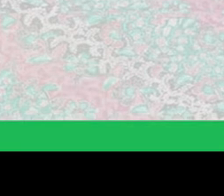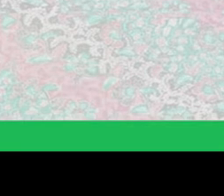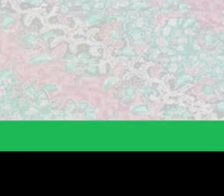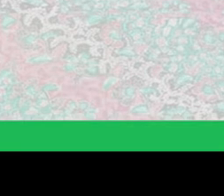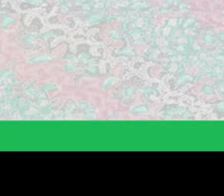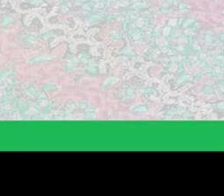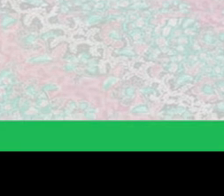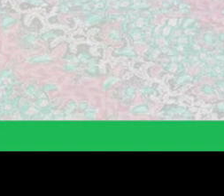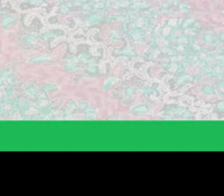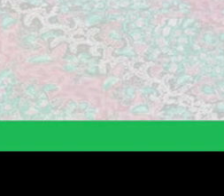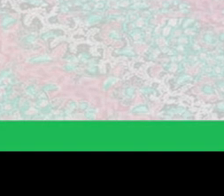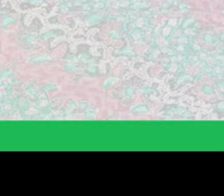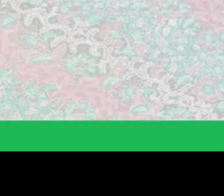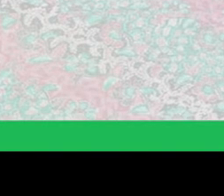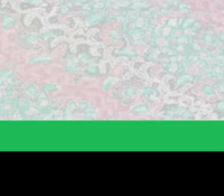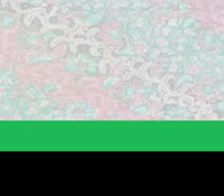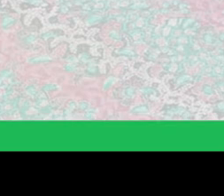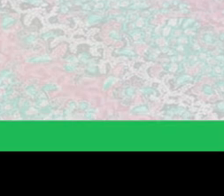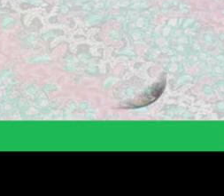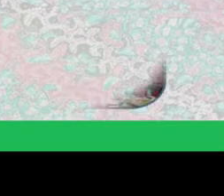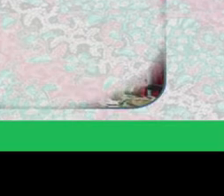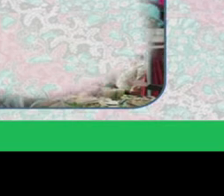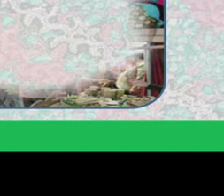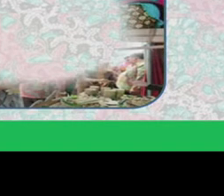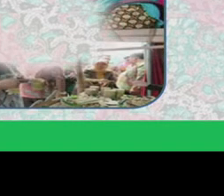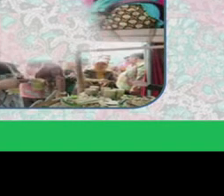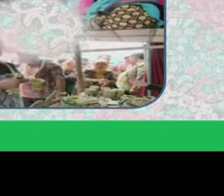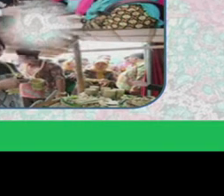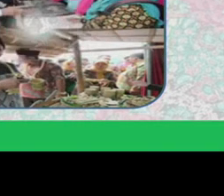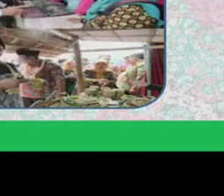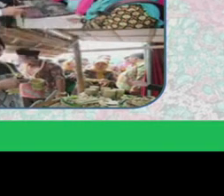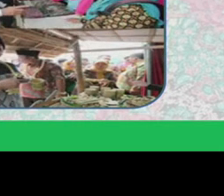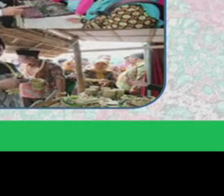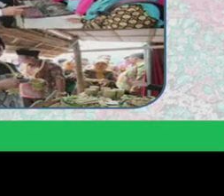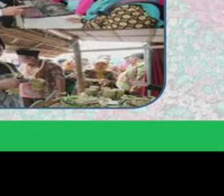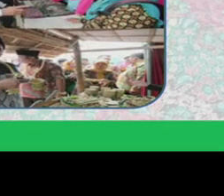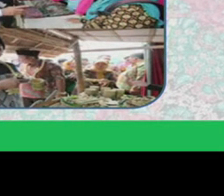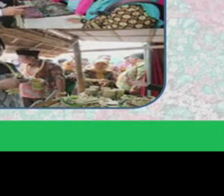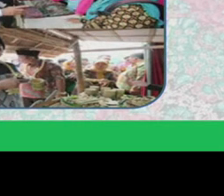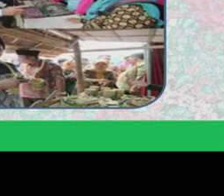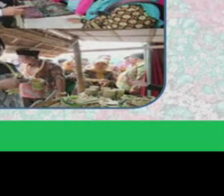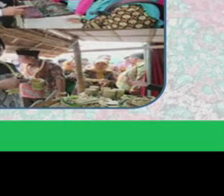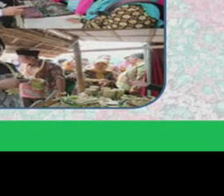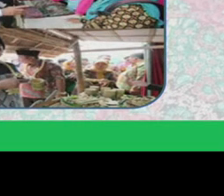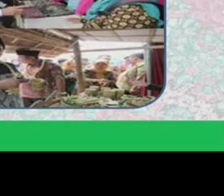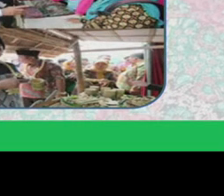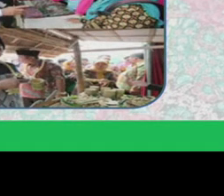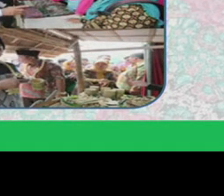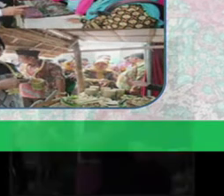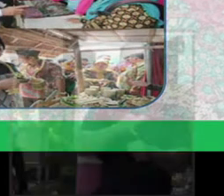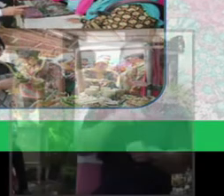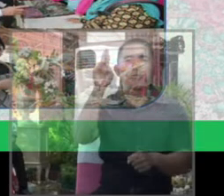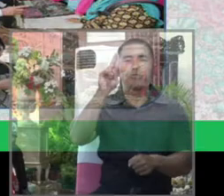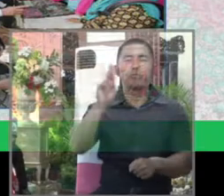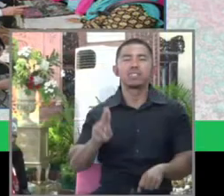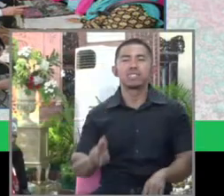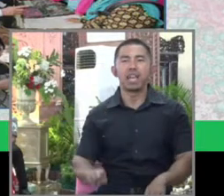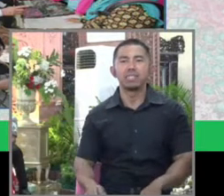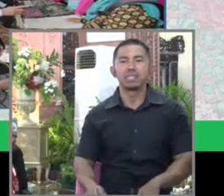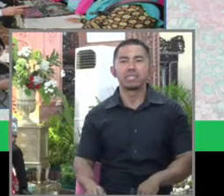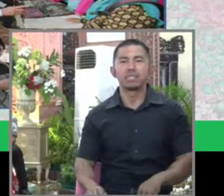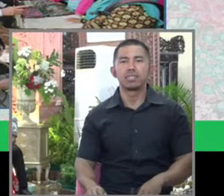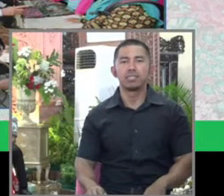harus Hai berinovasi salah satunya kami kerjasama dengan perguruan tinggi negeri melalui